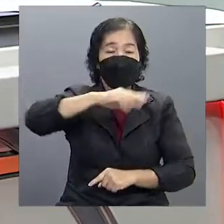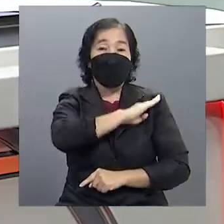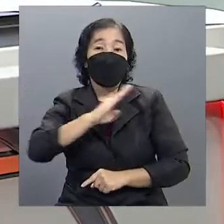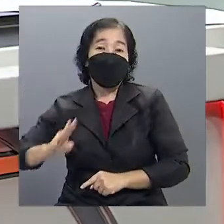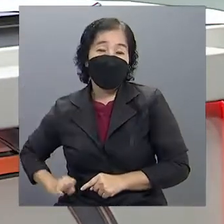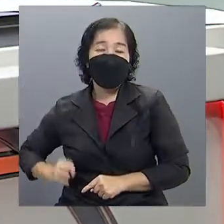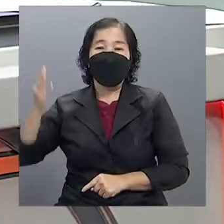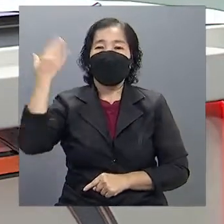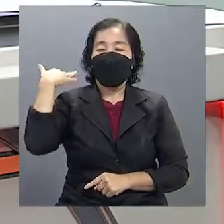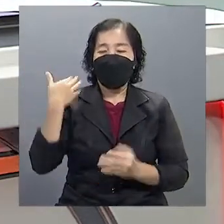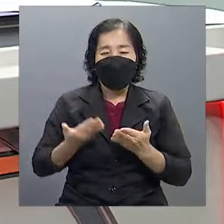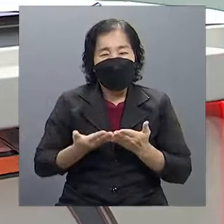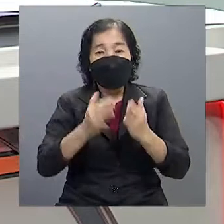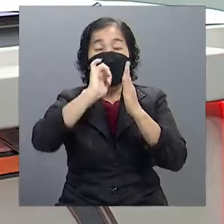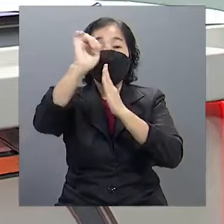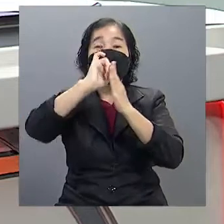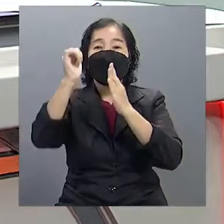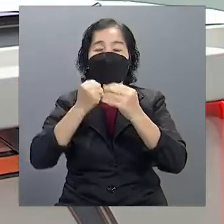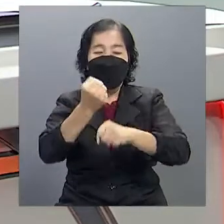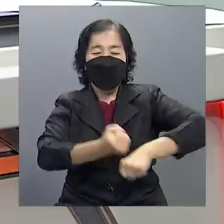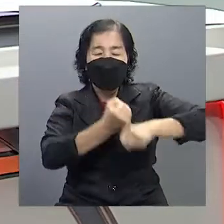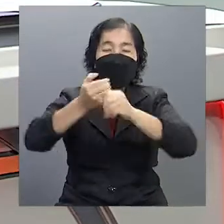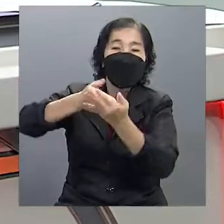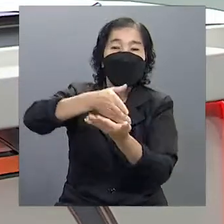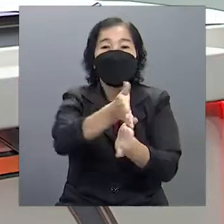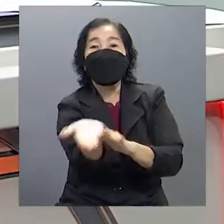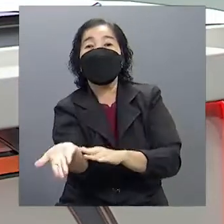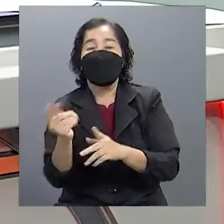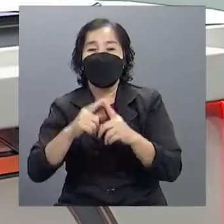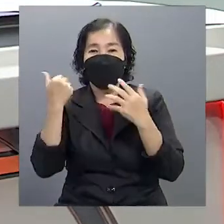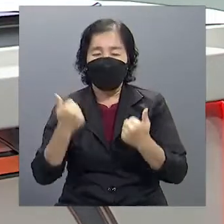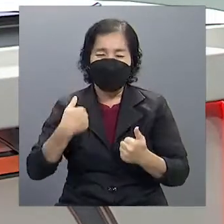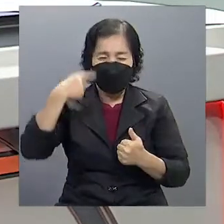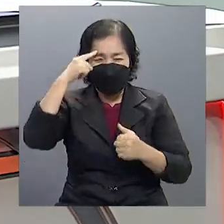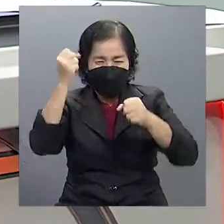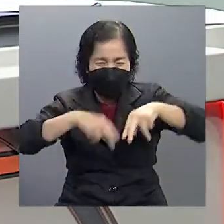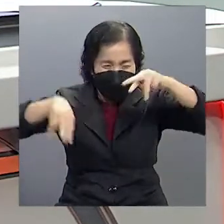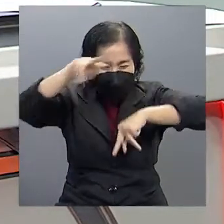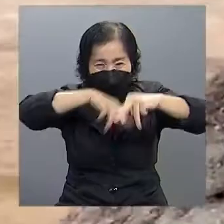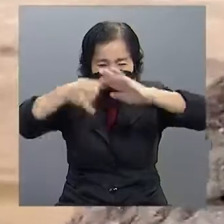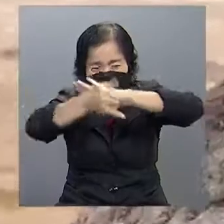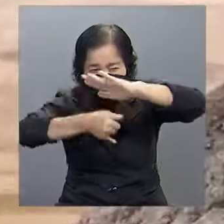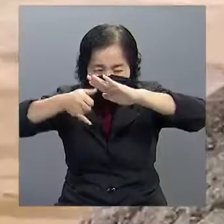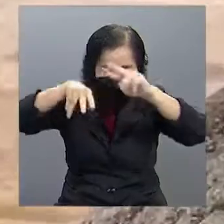จังหวัดเชียงใหม่ตั้งแต่วันศุกร์ค่ะถึงแม้ว่าจะระดมกำลังออกค้นหาแต่ว่าล่าสุดก็ยังไม่พบตัวค่ะ